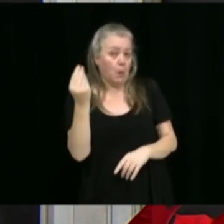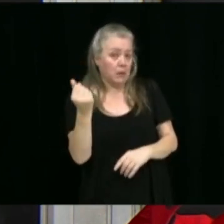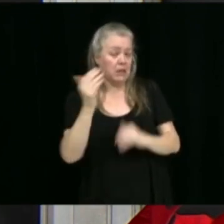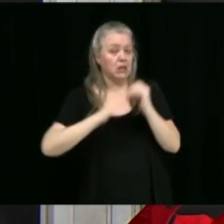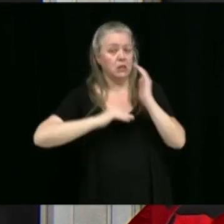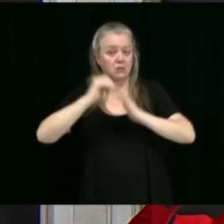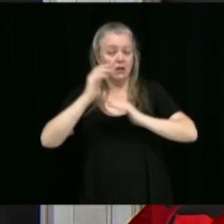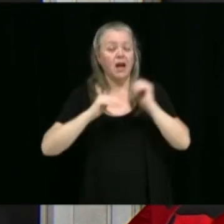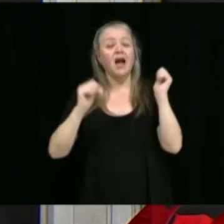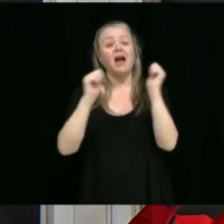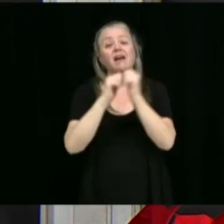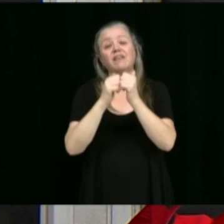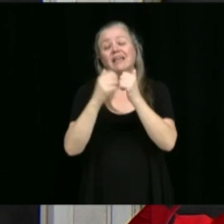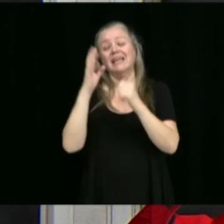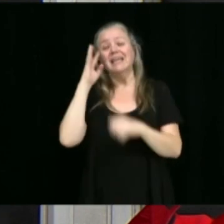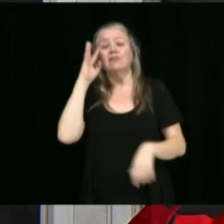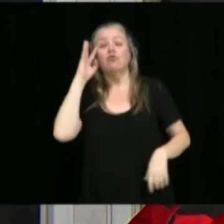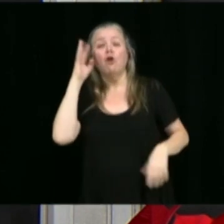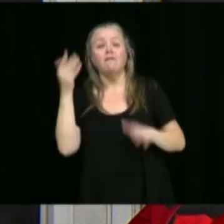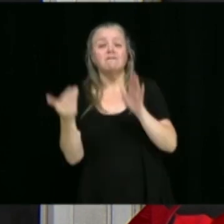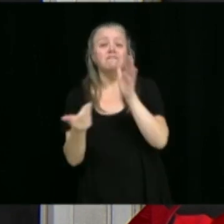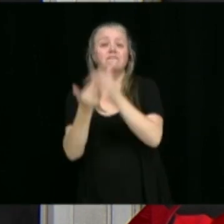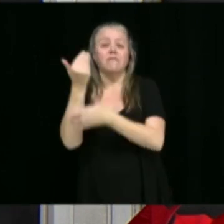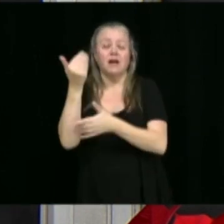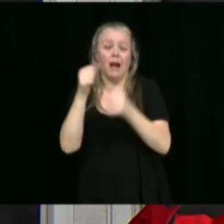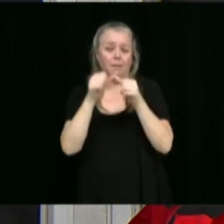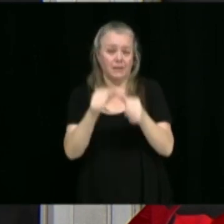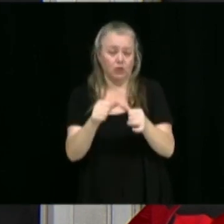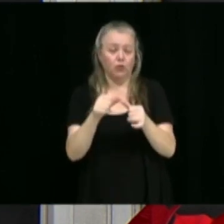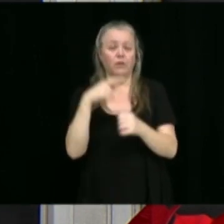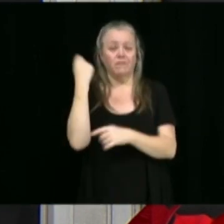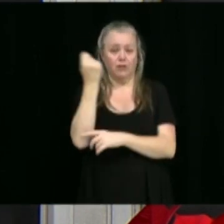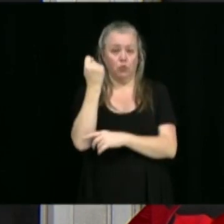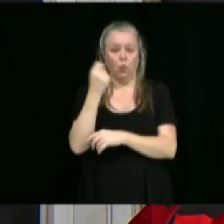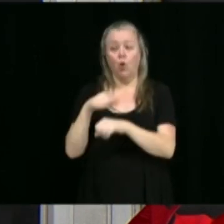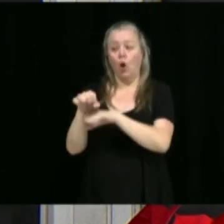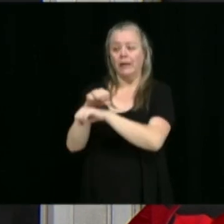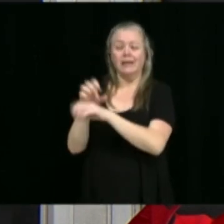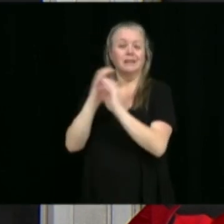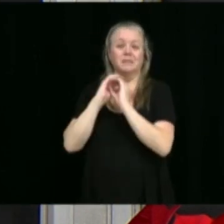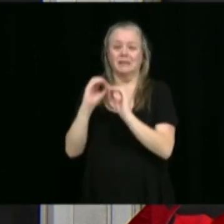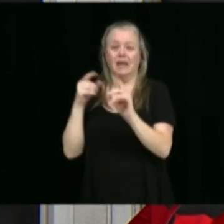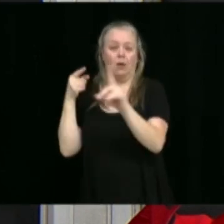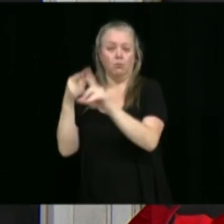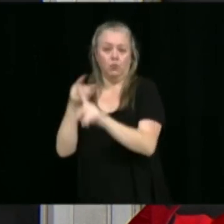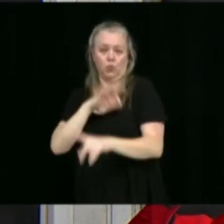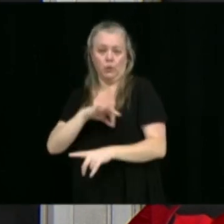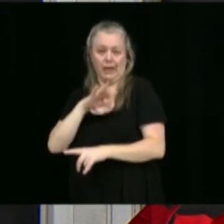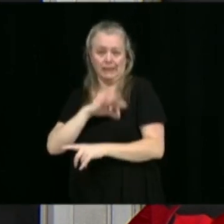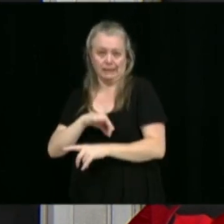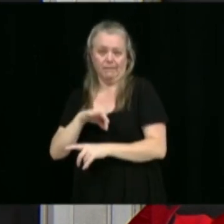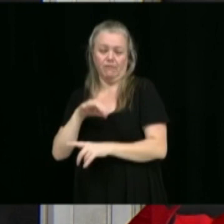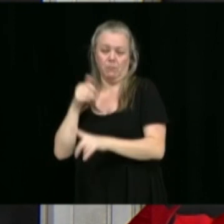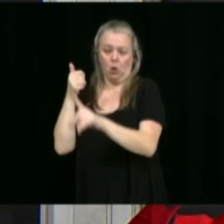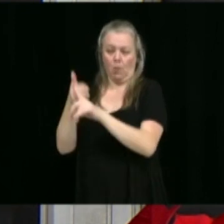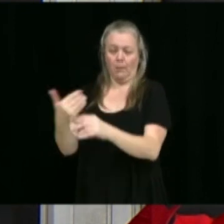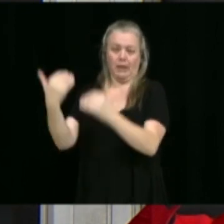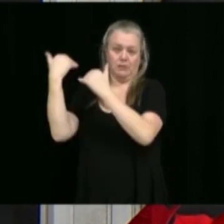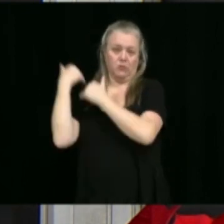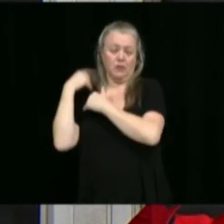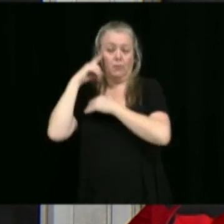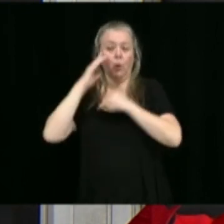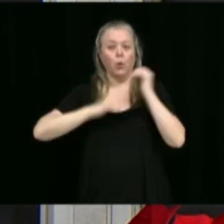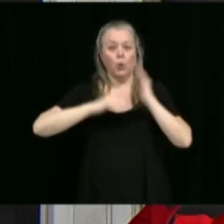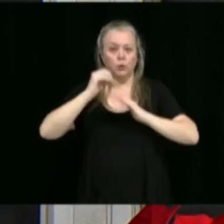Habitat Victo, là, qui est notre organisme sans but lucratif mandaté pour construire du